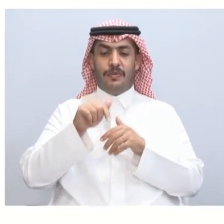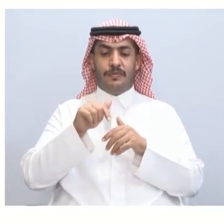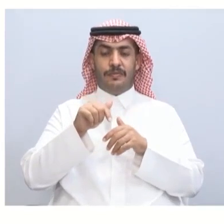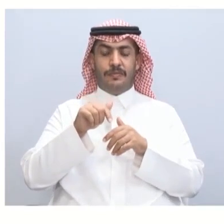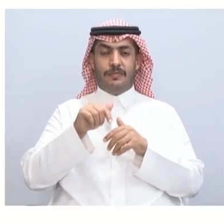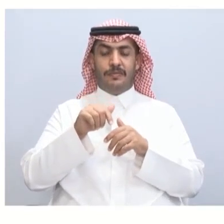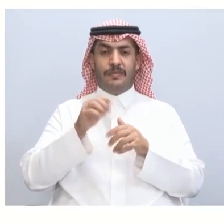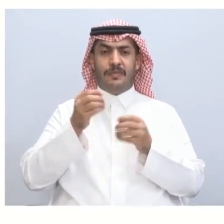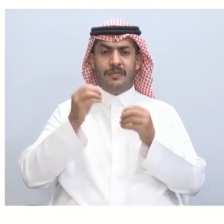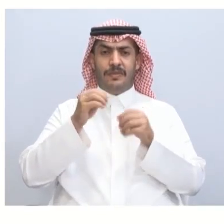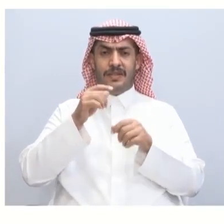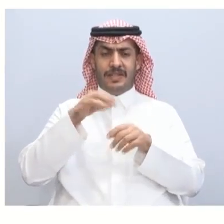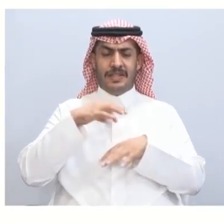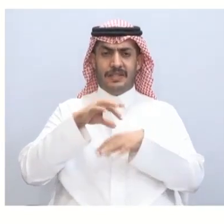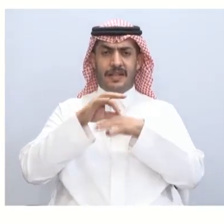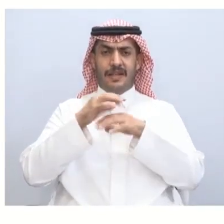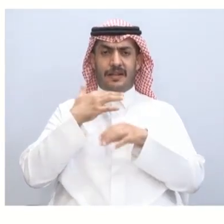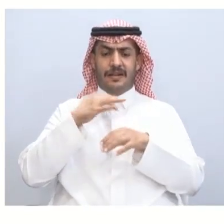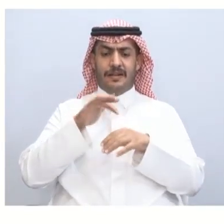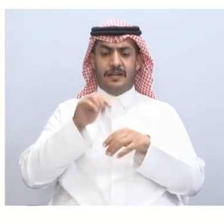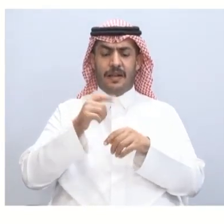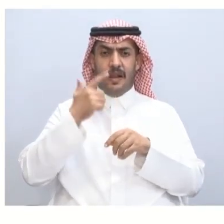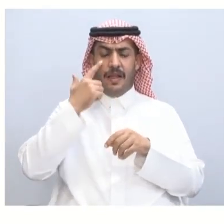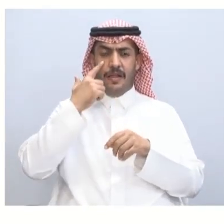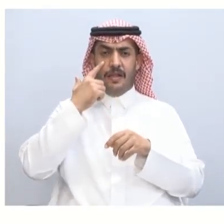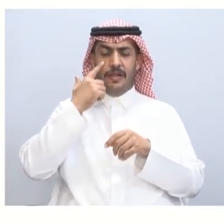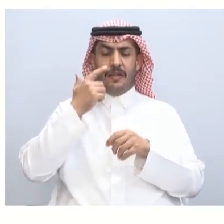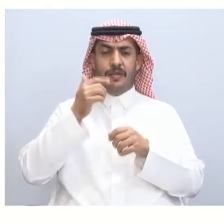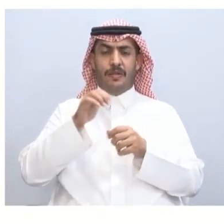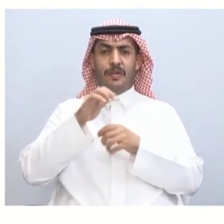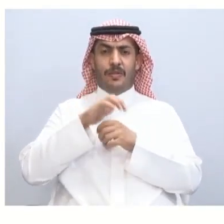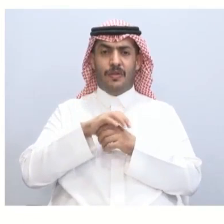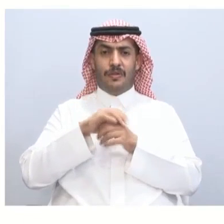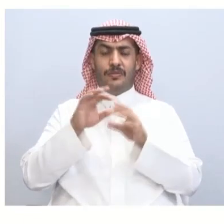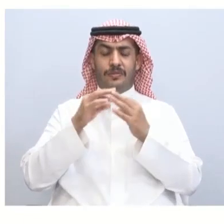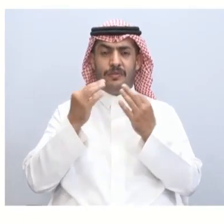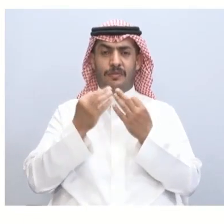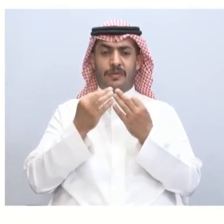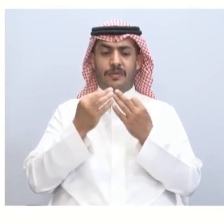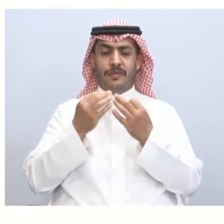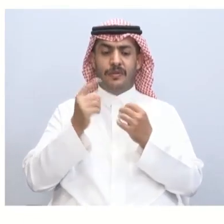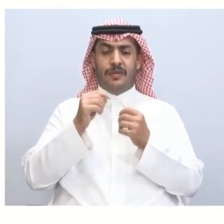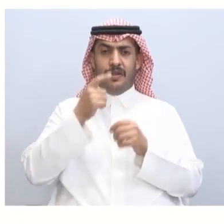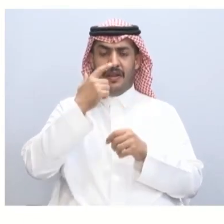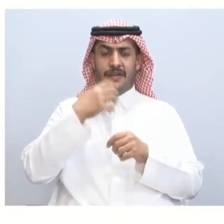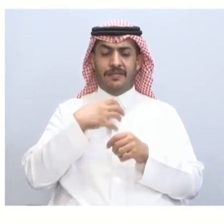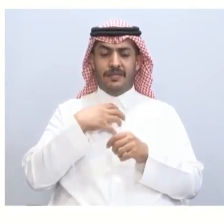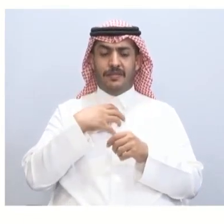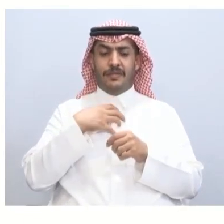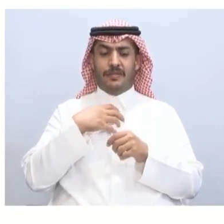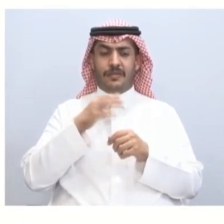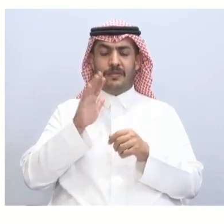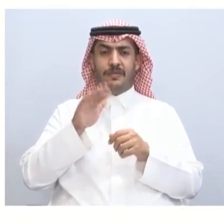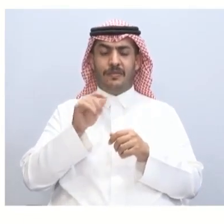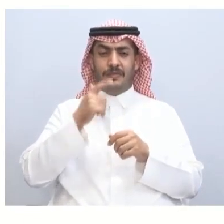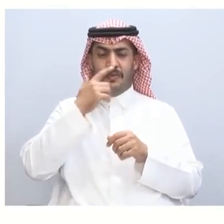اليوم يتعرض الانسان في هذه الحياه الى ضغوط اجتماعيه ونفسيه قد